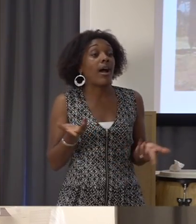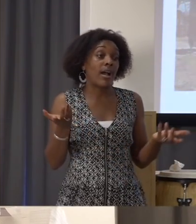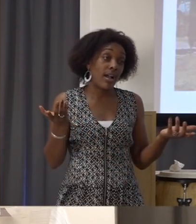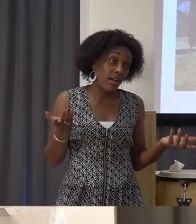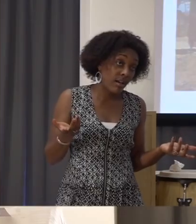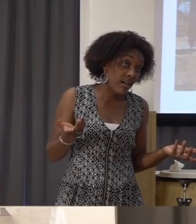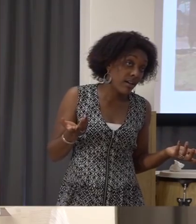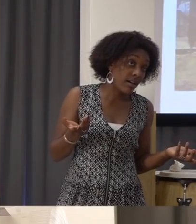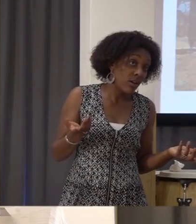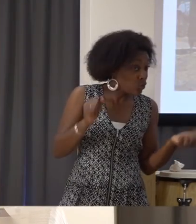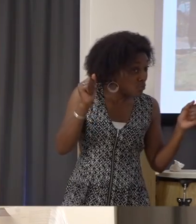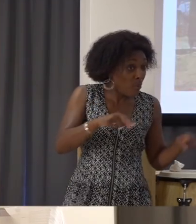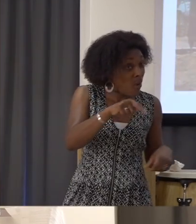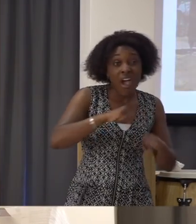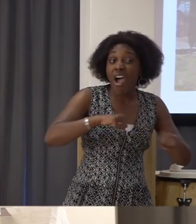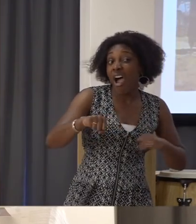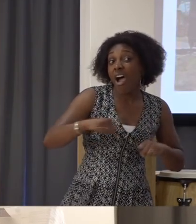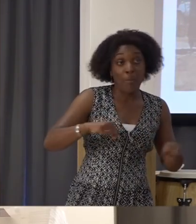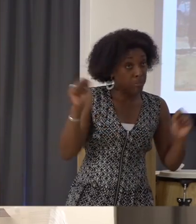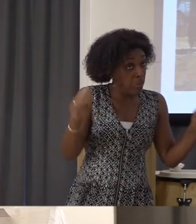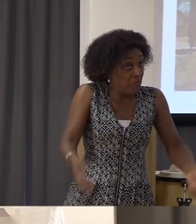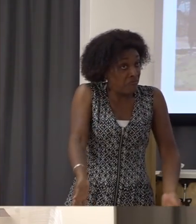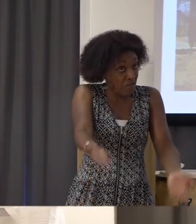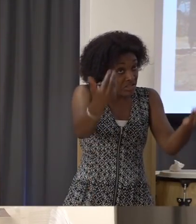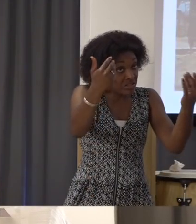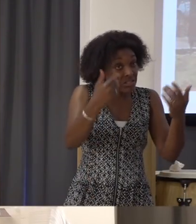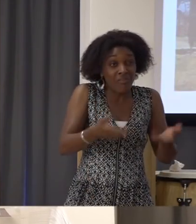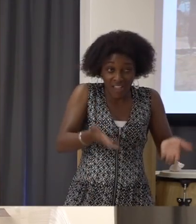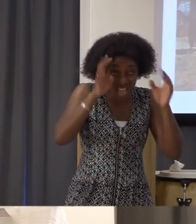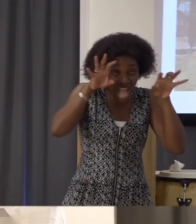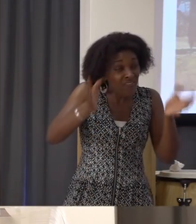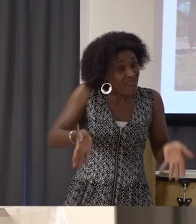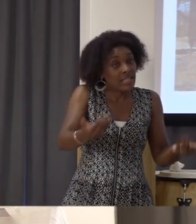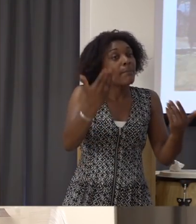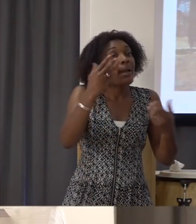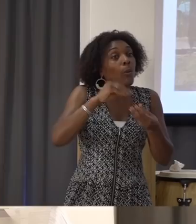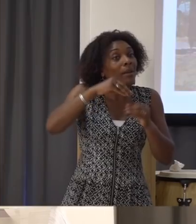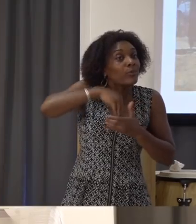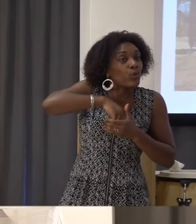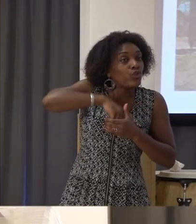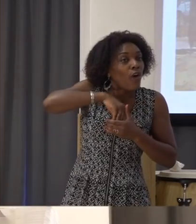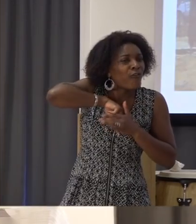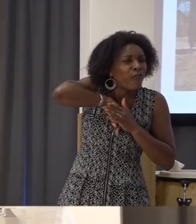Tu peux tout faire, hein? Tant que le problème ne sera pas vu.